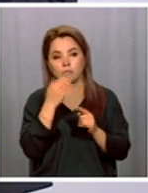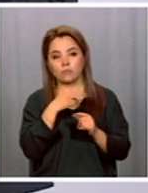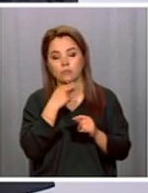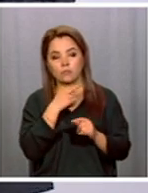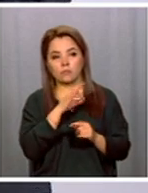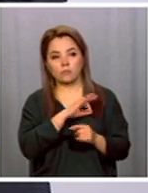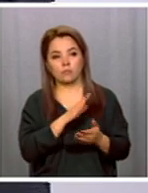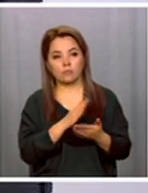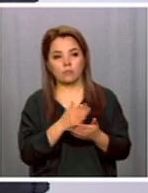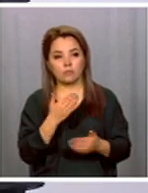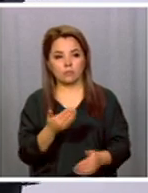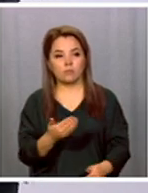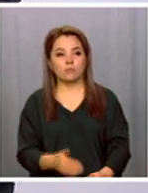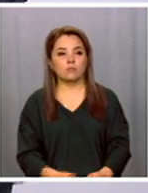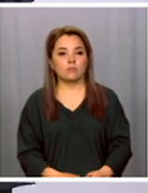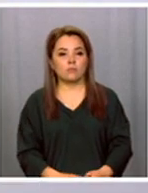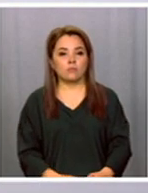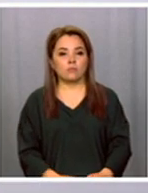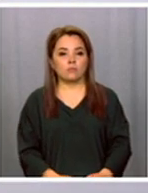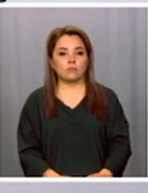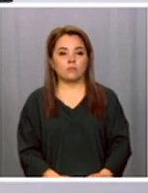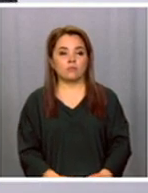қолданамыз.